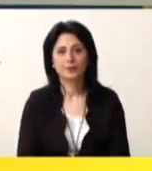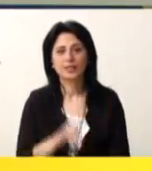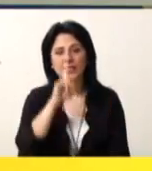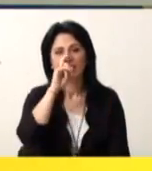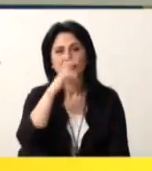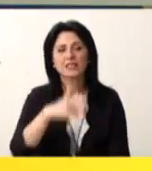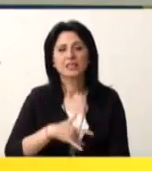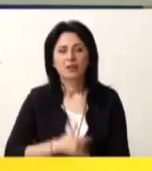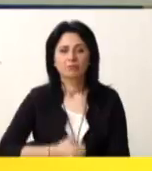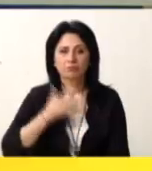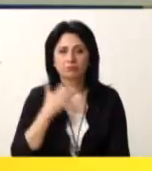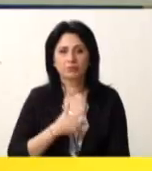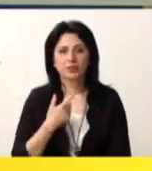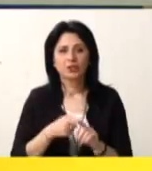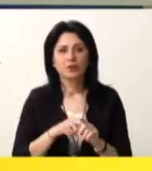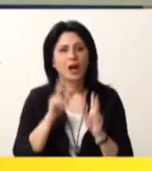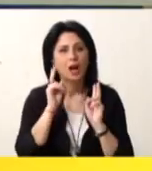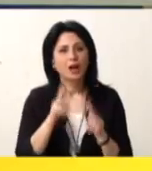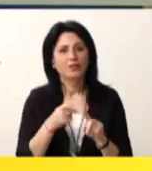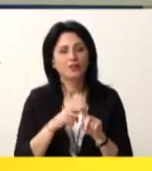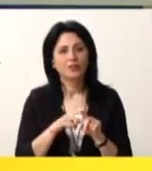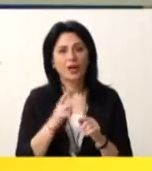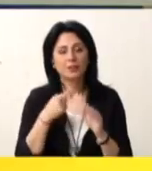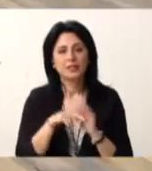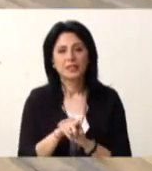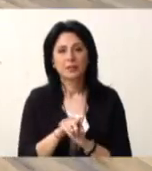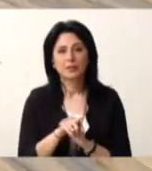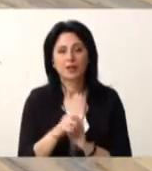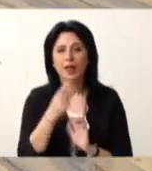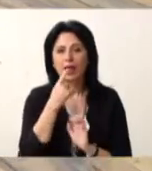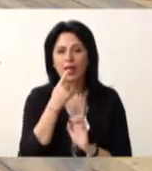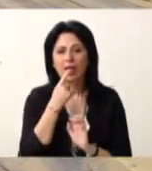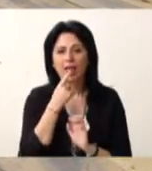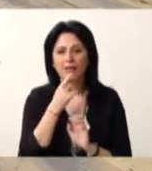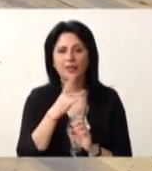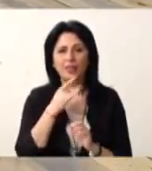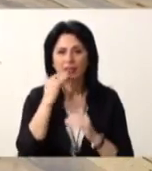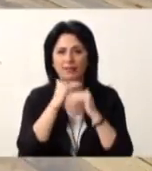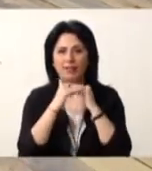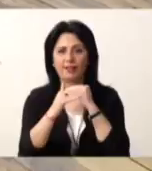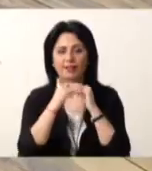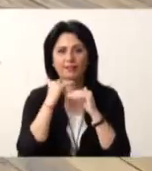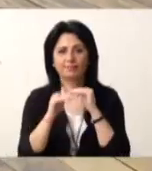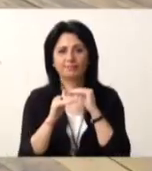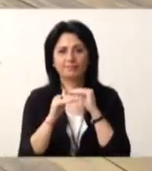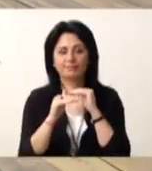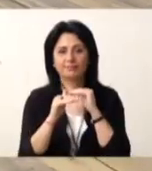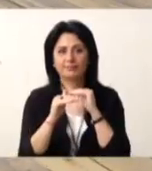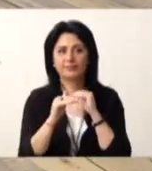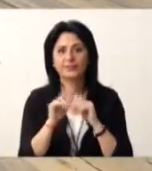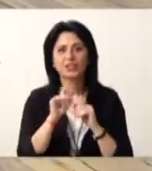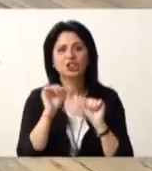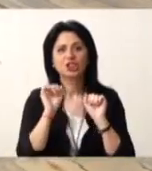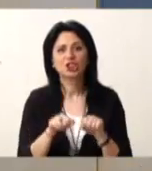გამარჯობა. კუჩი მომატებული. დია. არ ვიცი, ამის გამო ენაზე მაგ ნადები თეთრი. დია. და